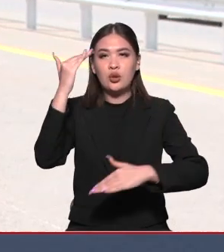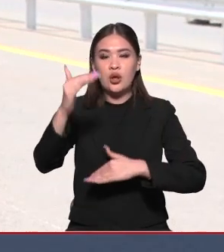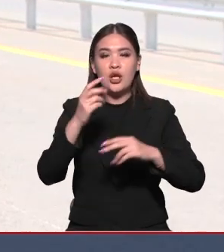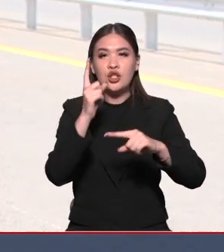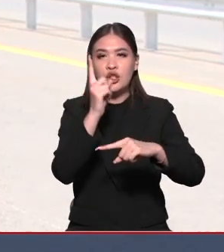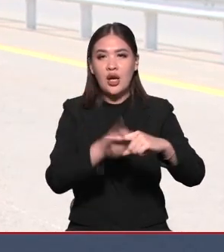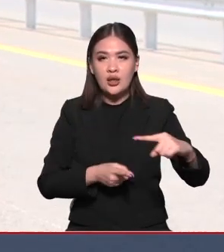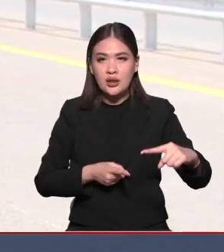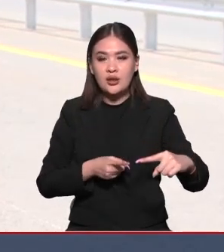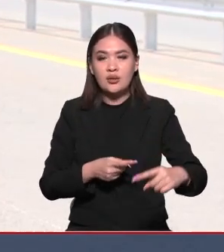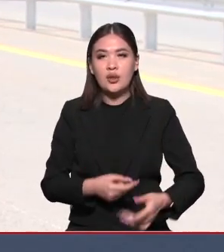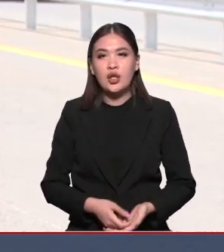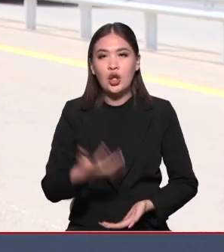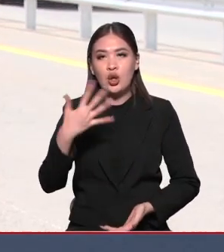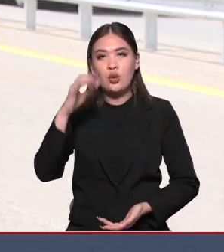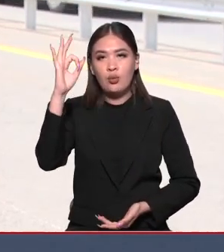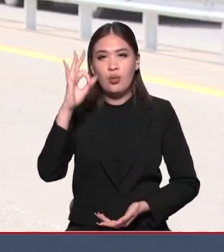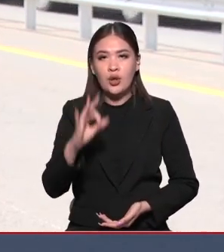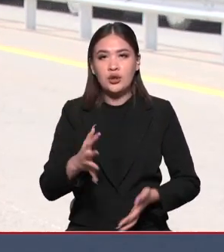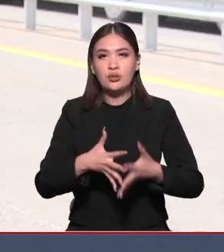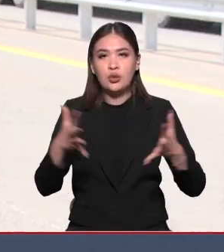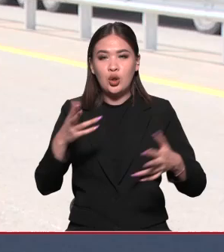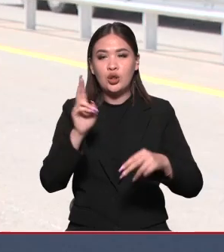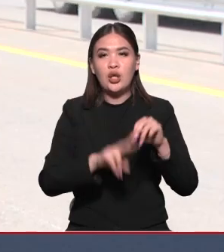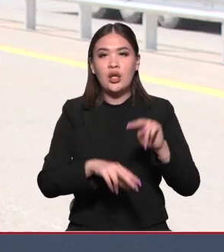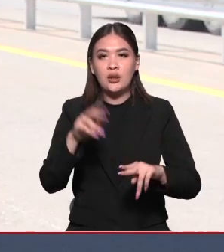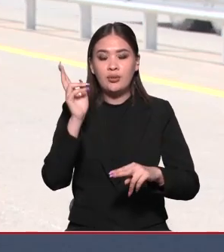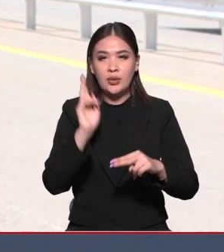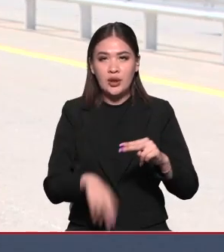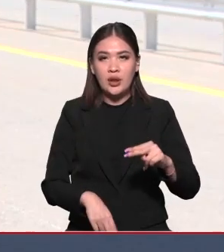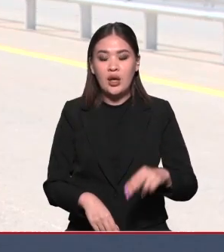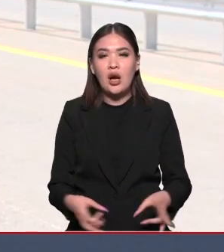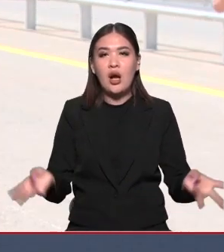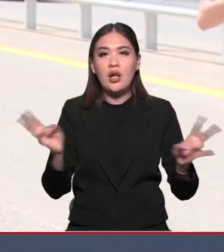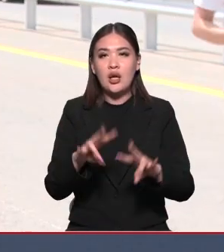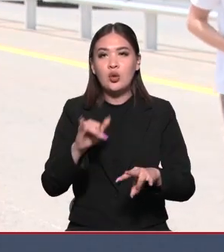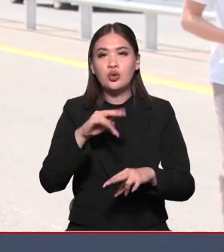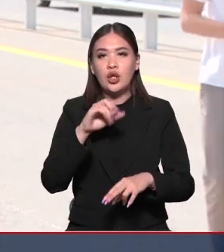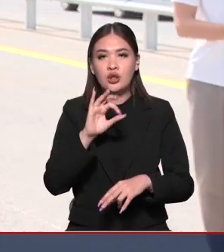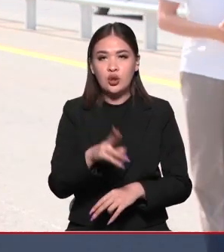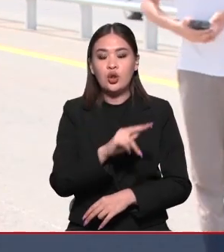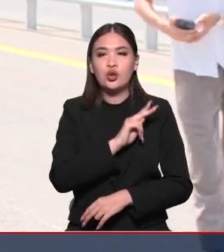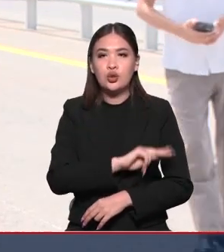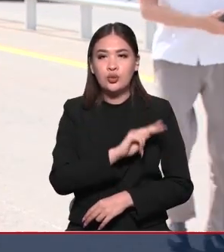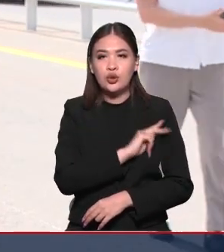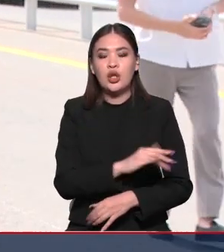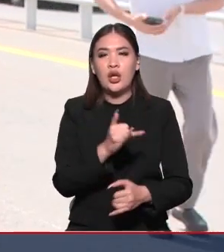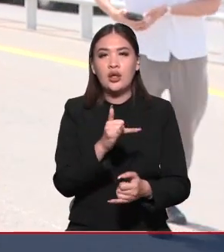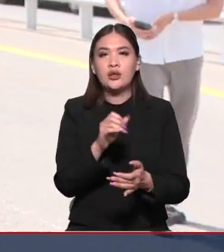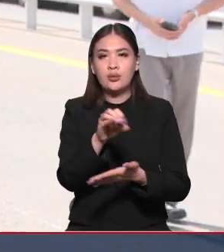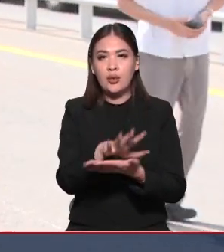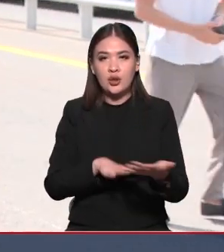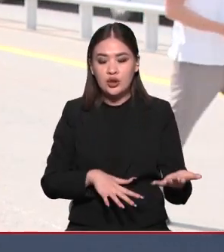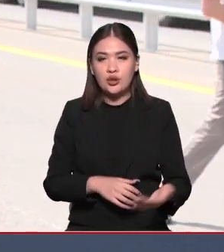жартысынан астамы 50%-нан жоғарысына салынып бітті. Қалған учаскелерінде жұмыстар дәл осы күйде жүріп жатыр.